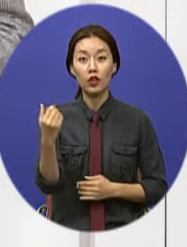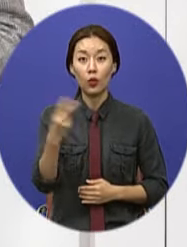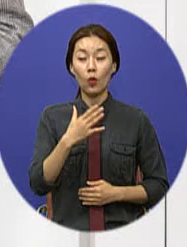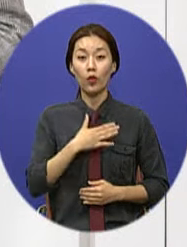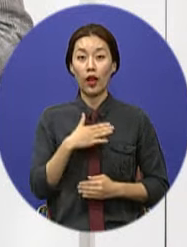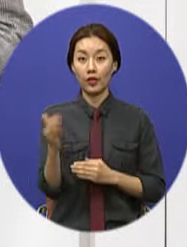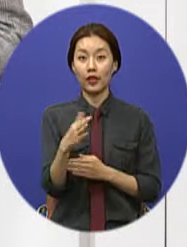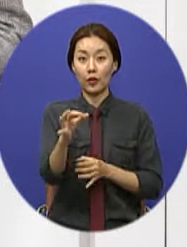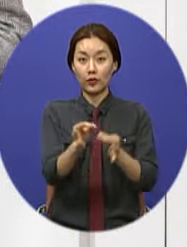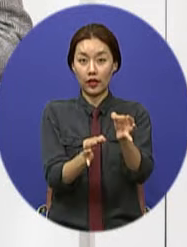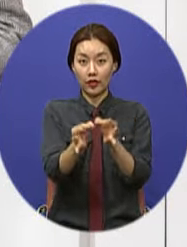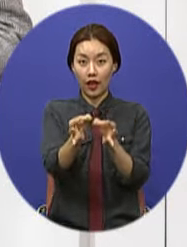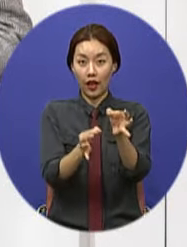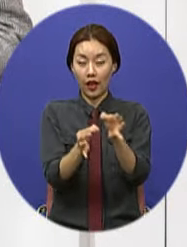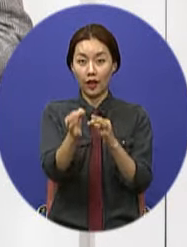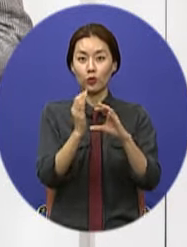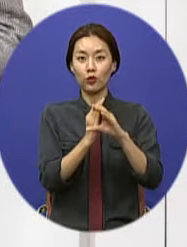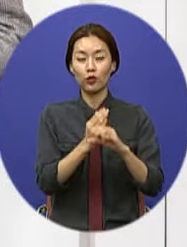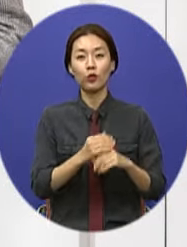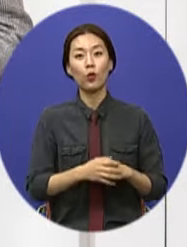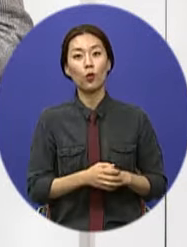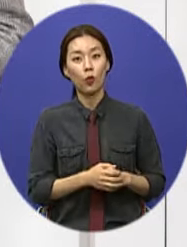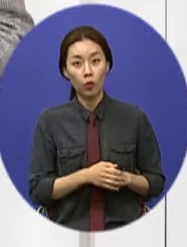생선 장사를 아직 하고 있어요. 아,